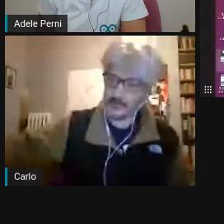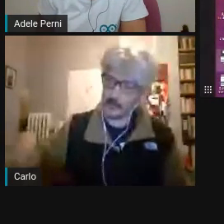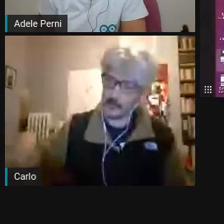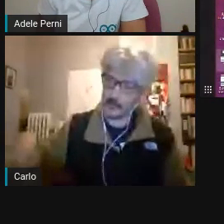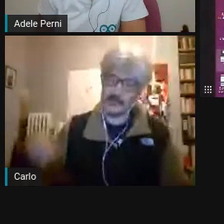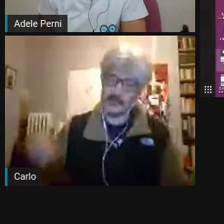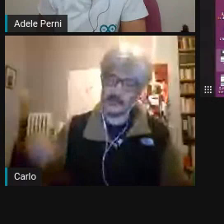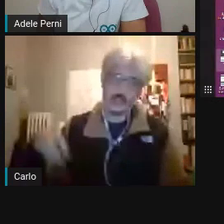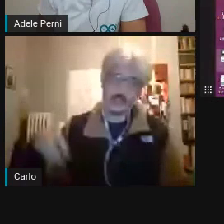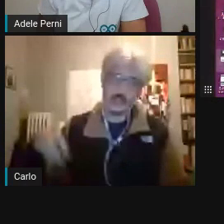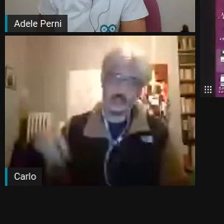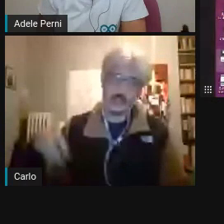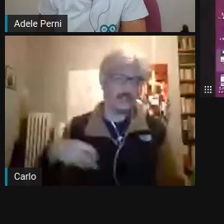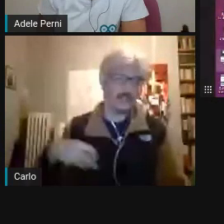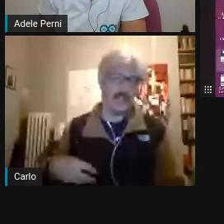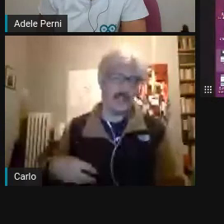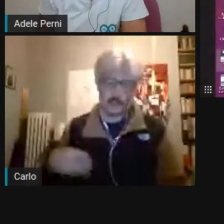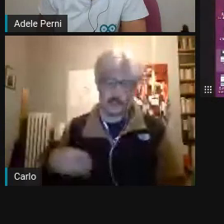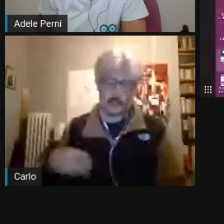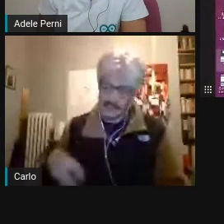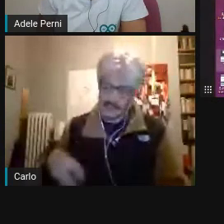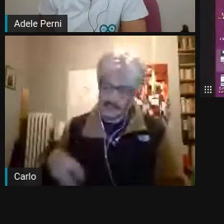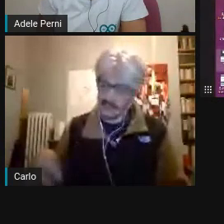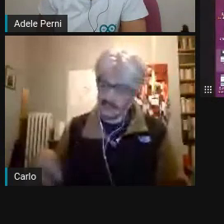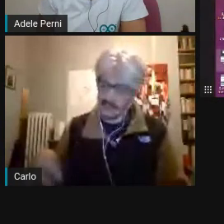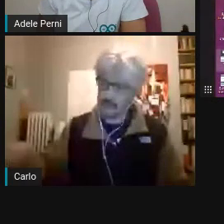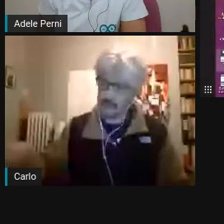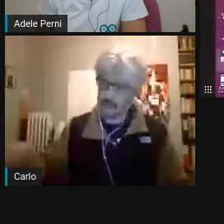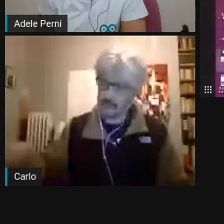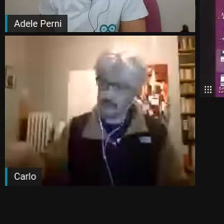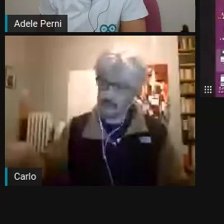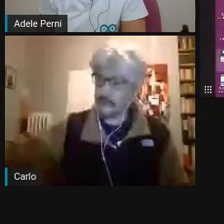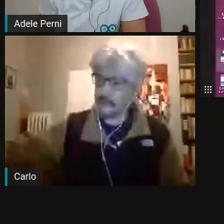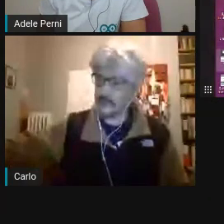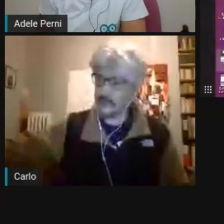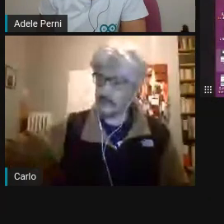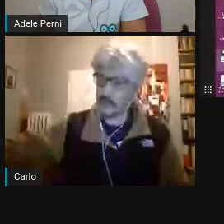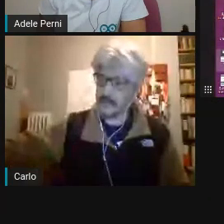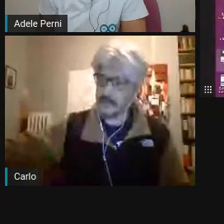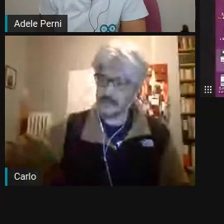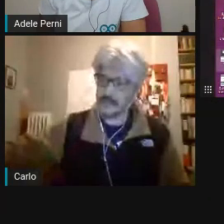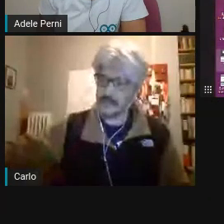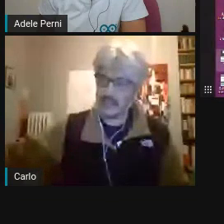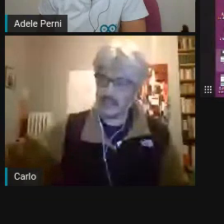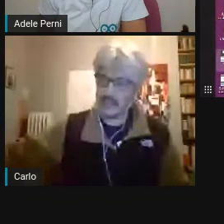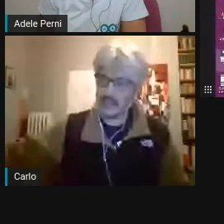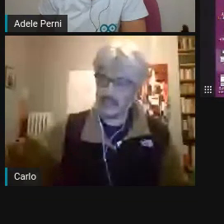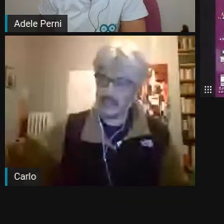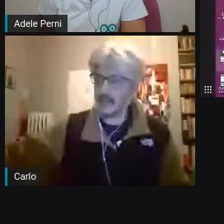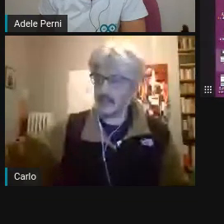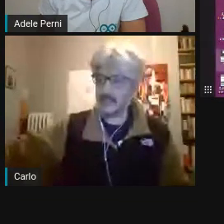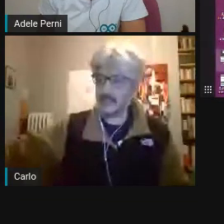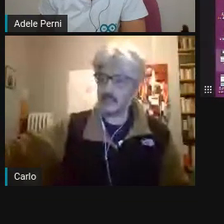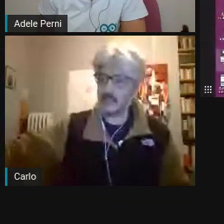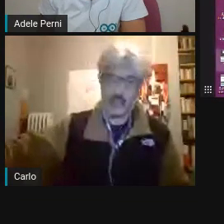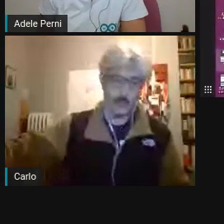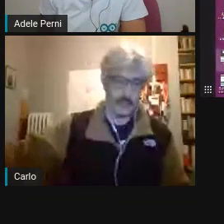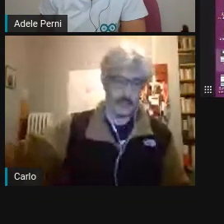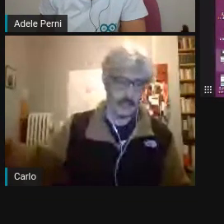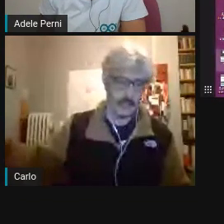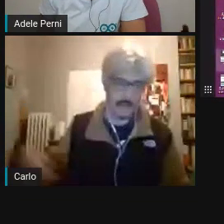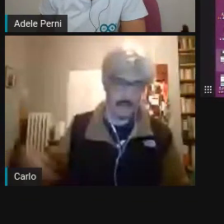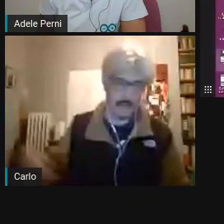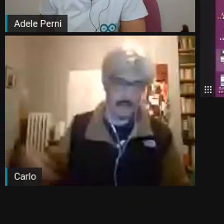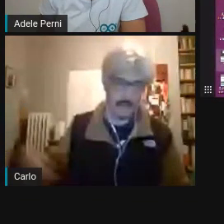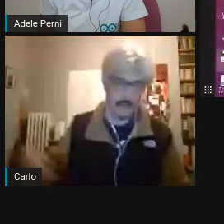pasticcio tutto quello che realizziamo lo mettiamo in piattaforma e questo ci ha permesso poi di scalare e adesso siamo